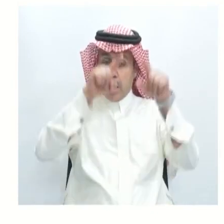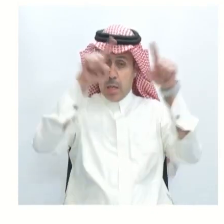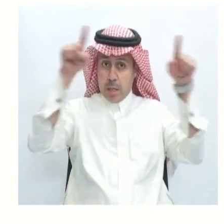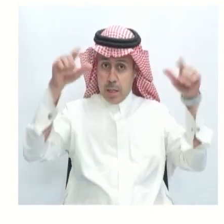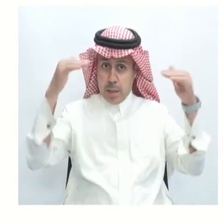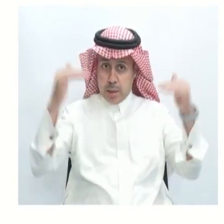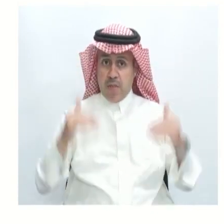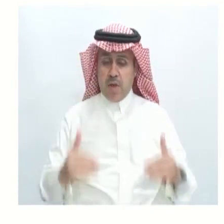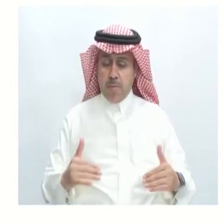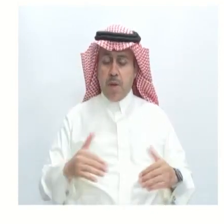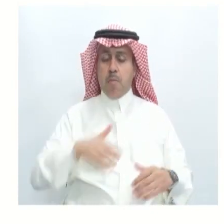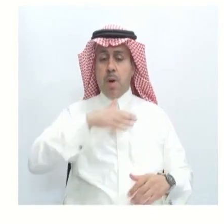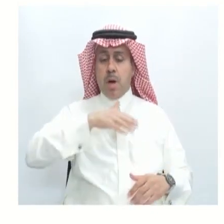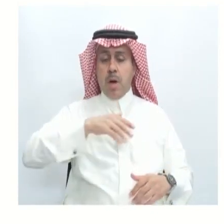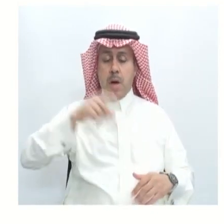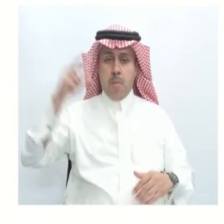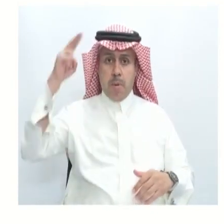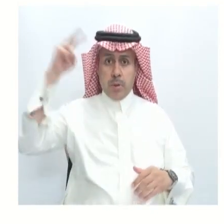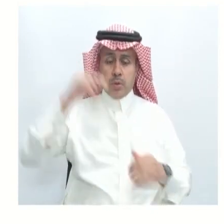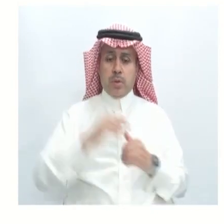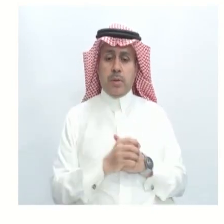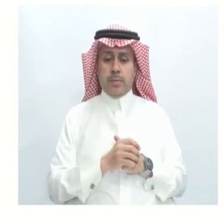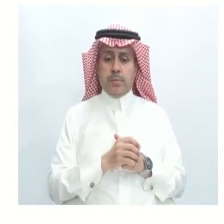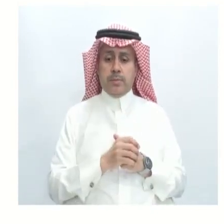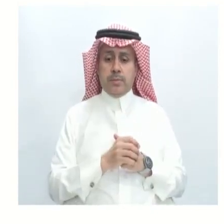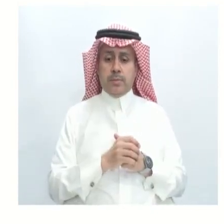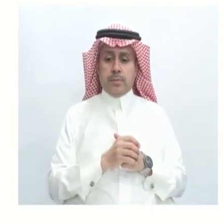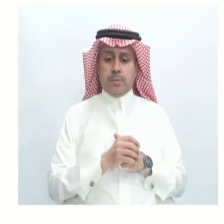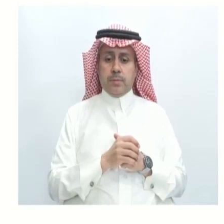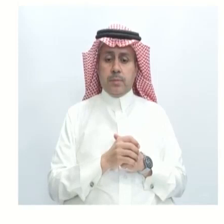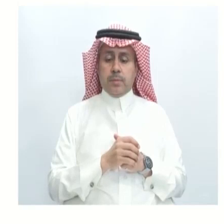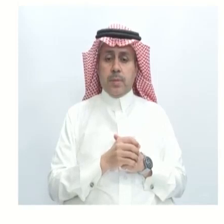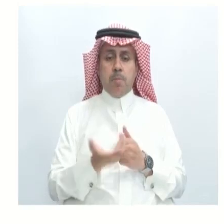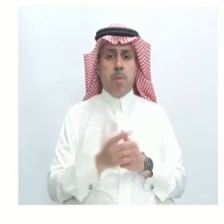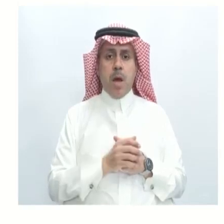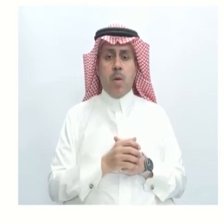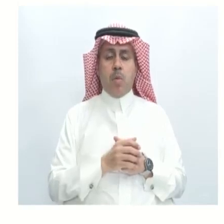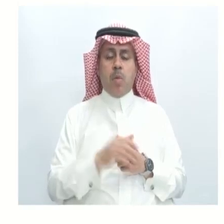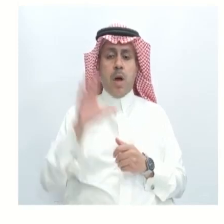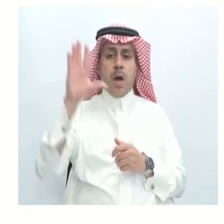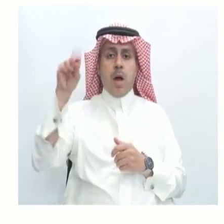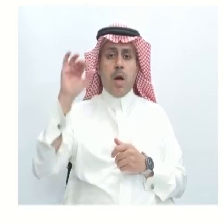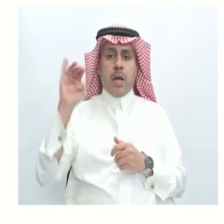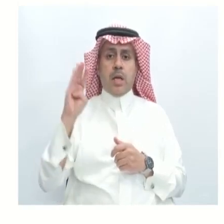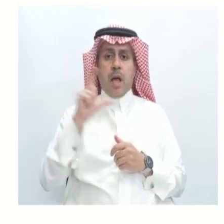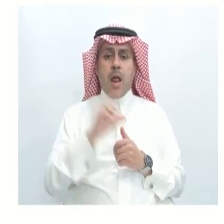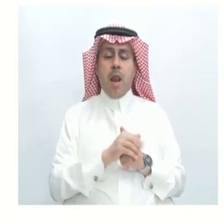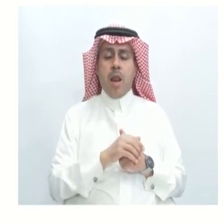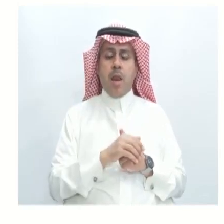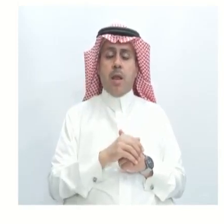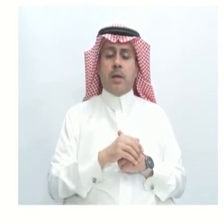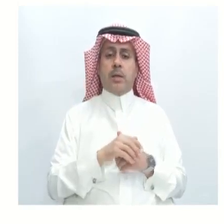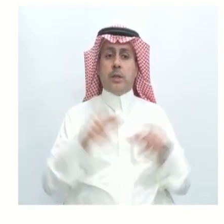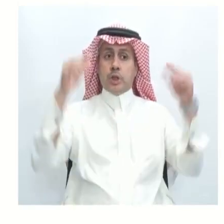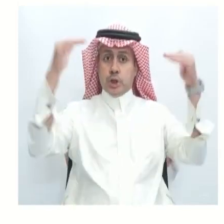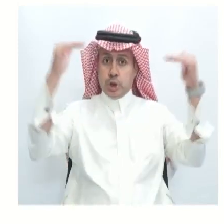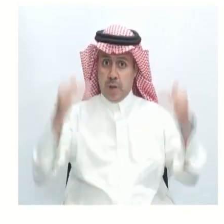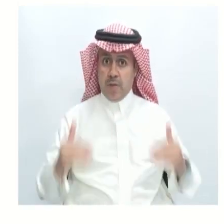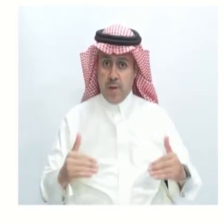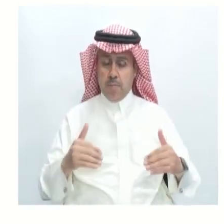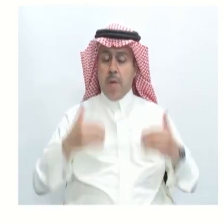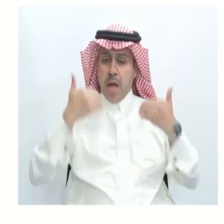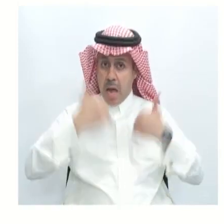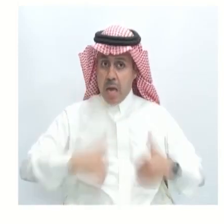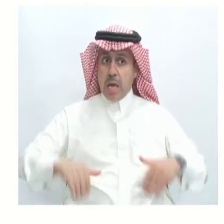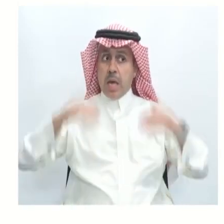وذكرنا في التمهيد المقصود بالهيكل ما المقصود بهيكل التنظيميه للمملكه العربيه السعوديه